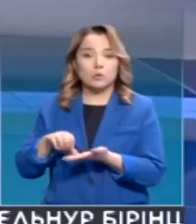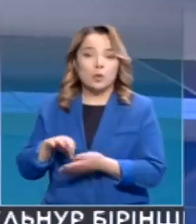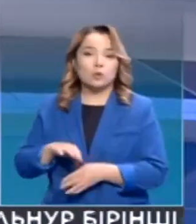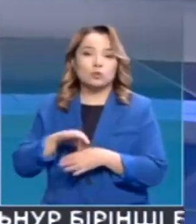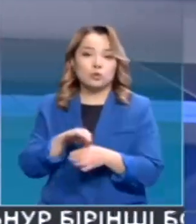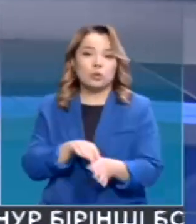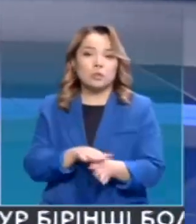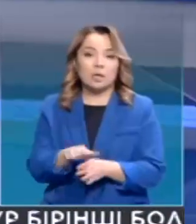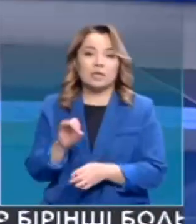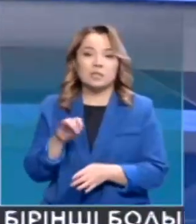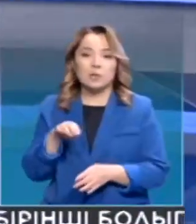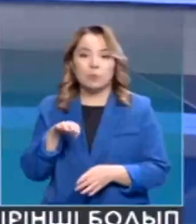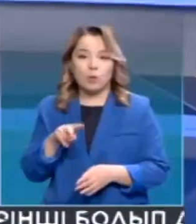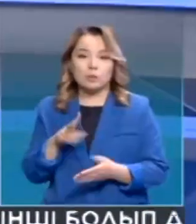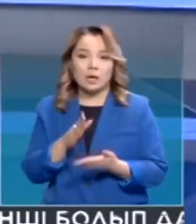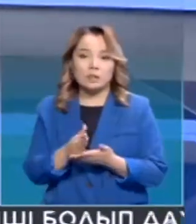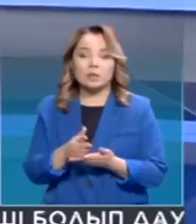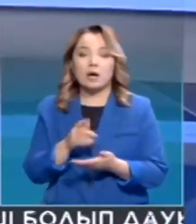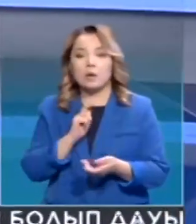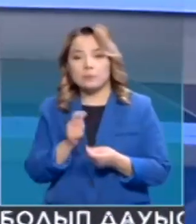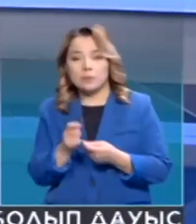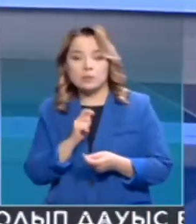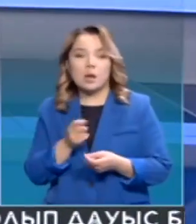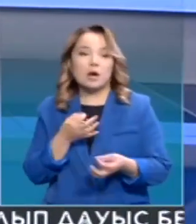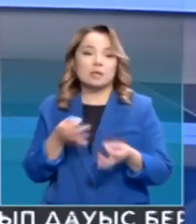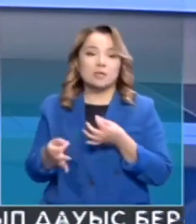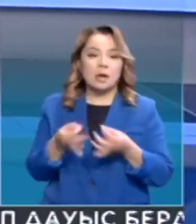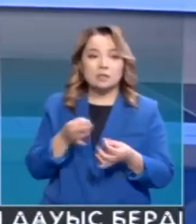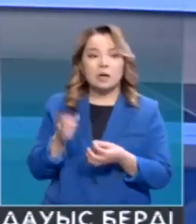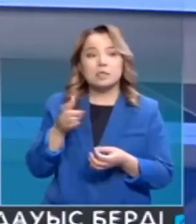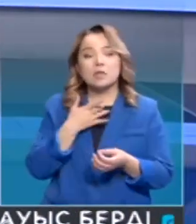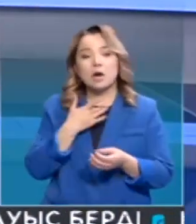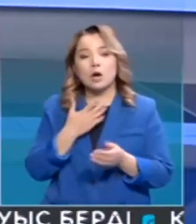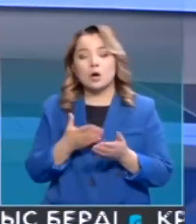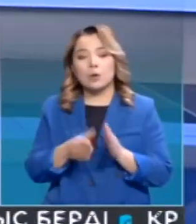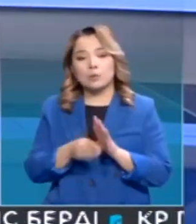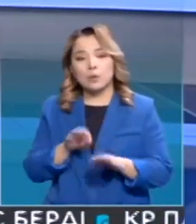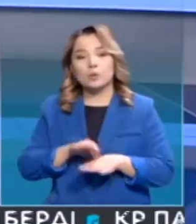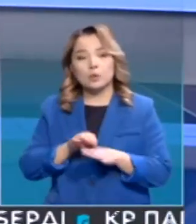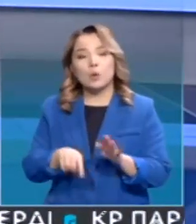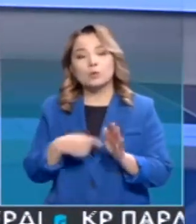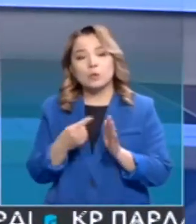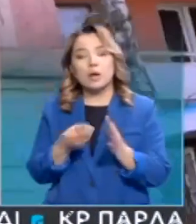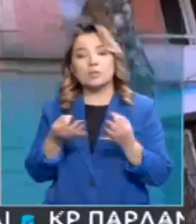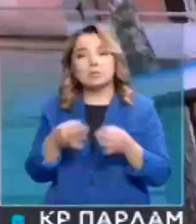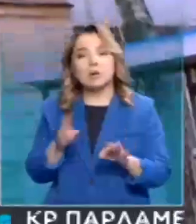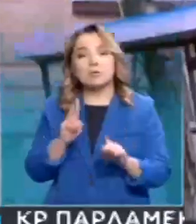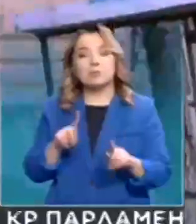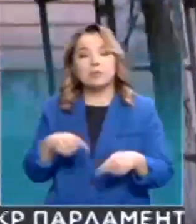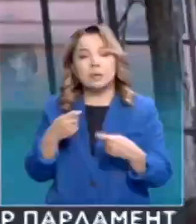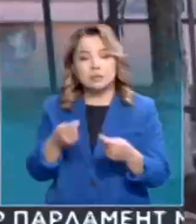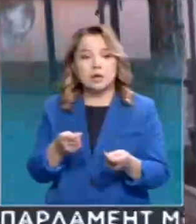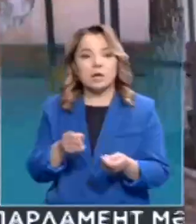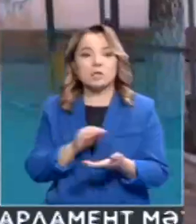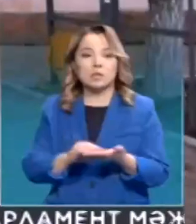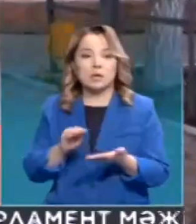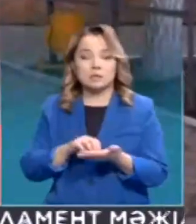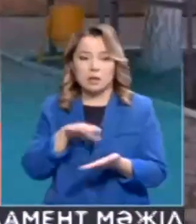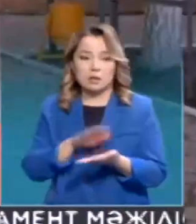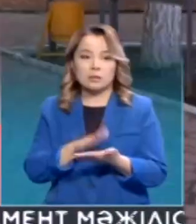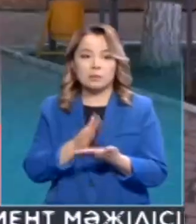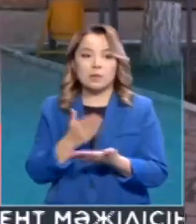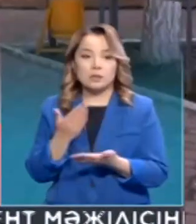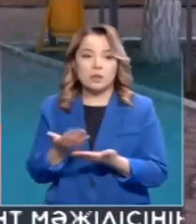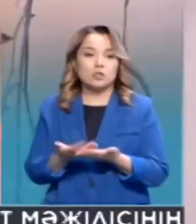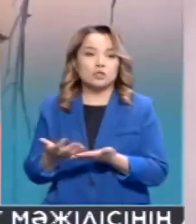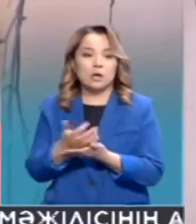жүргізді. Экзитпол сұхбат алушылары сайлаушыларға сұрақ қойып, ерікті түрде кімге дауыс бергендерін жазып алды.